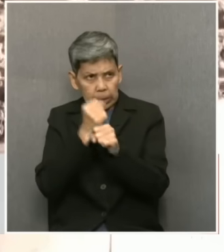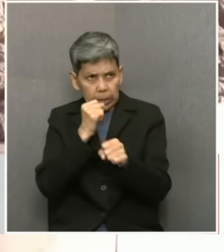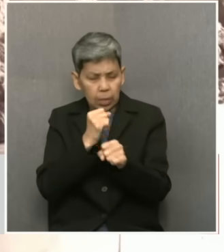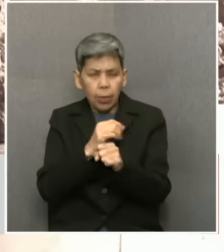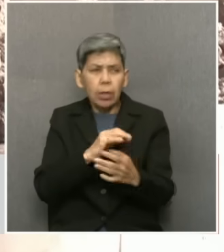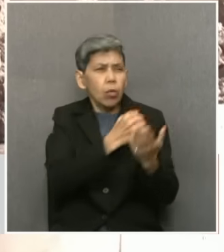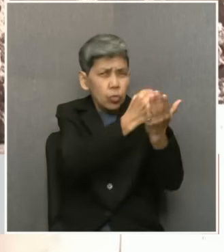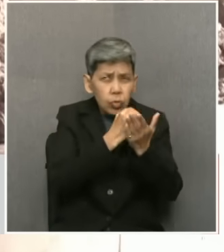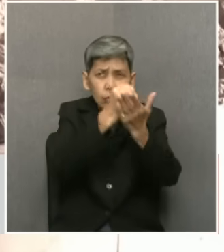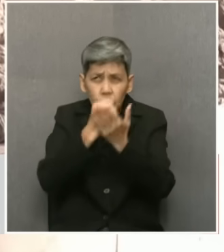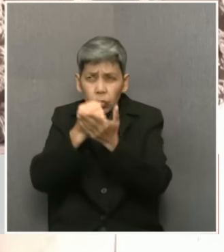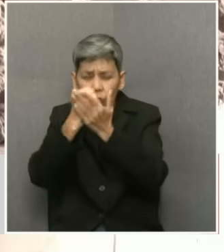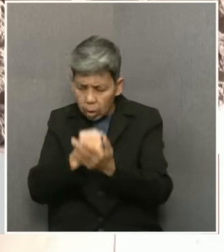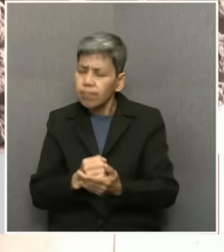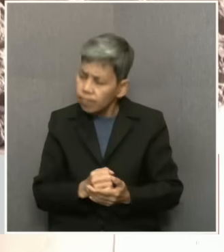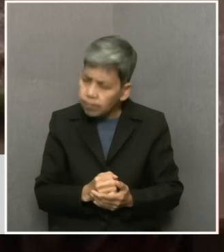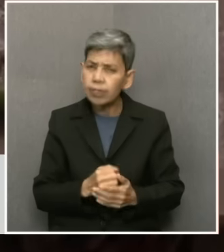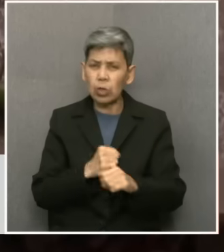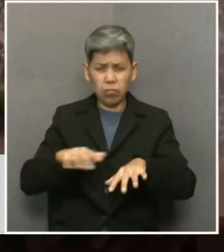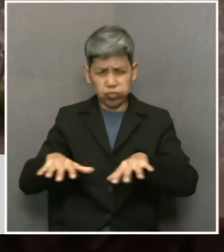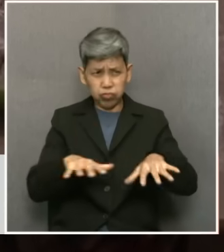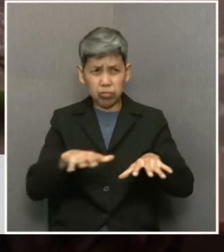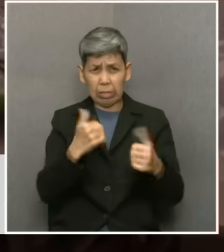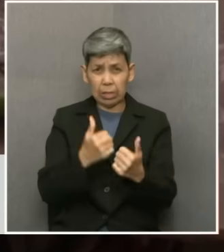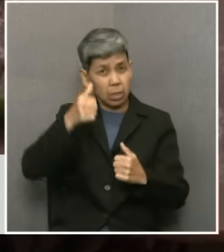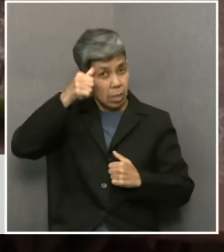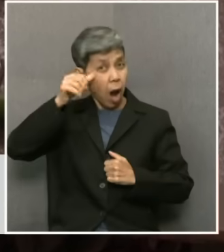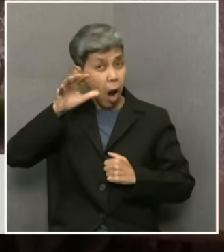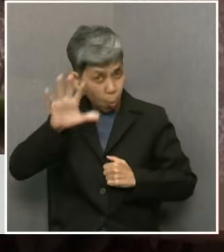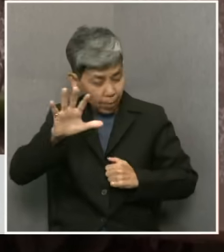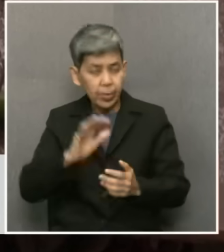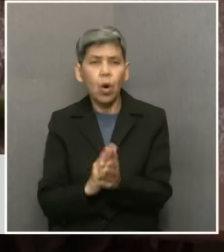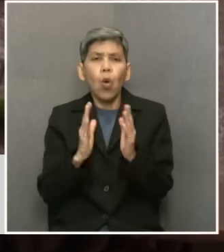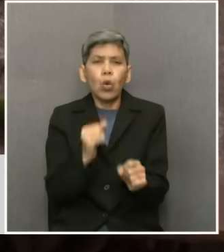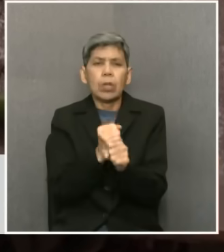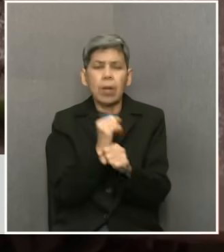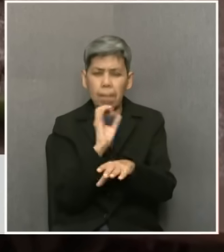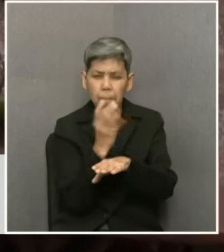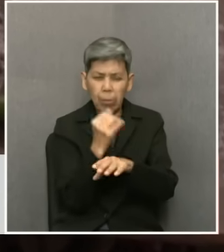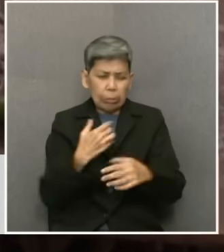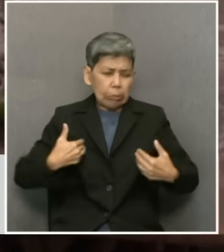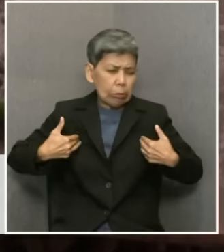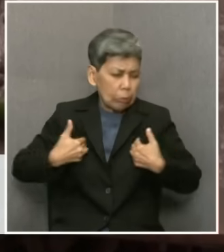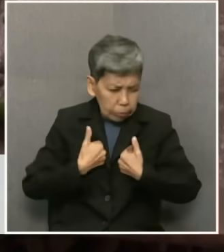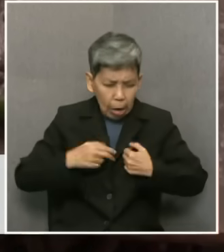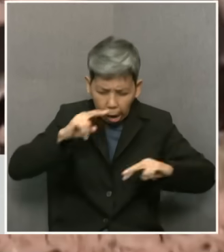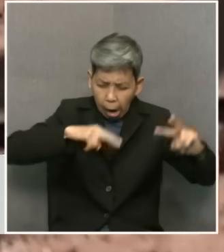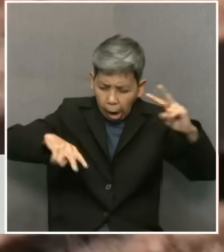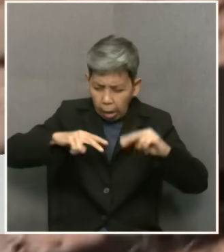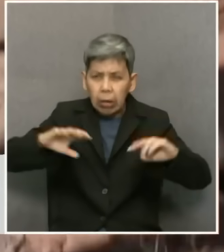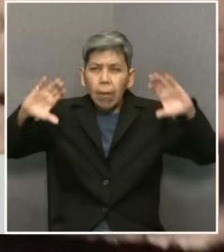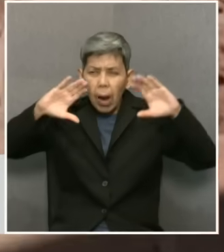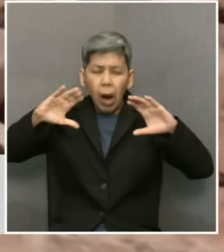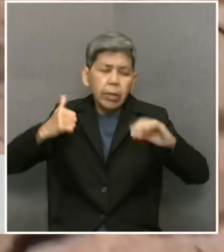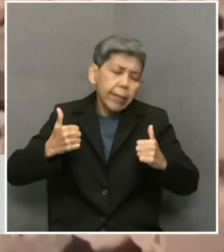ยเหลือจากต่างประเทศมากกว่านี้หลังแผ่นดินไหวเข้าสู่วันที่5และเจ้าหน้าที่กู้ภัยต้องเหน็ดเหนื่อยอย่างมากหลังรัฐบาลยอมรับความช่ว